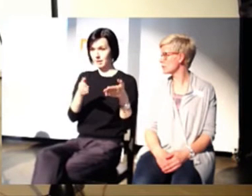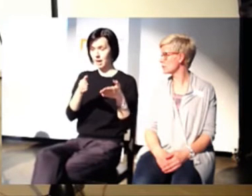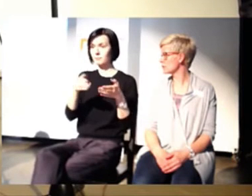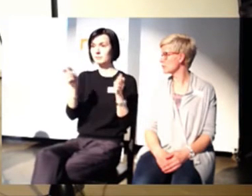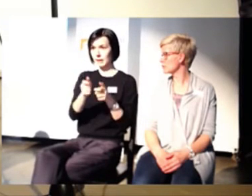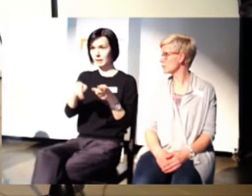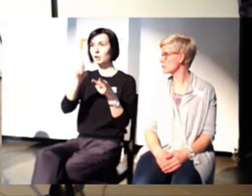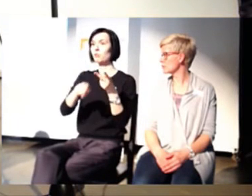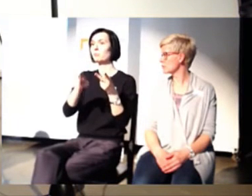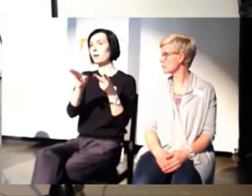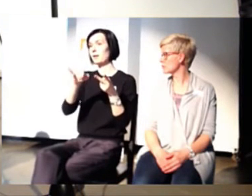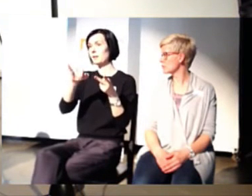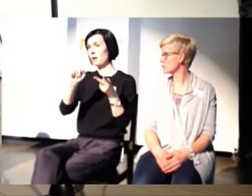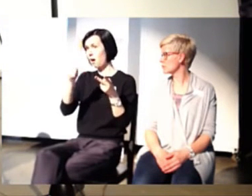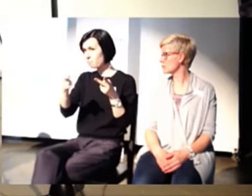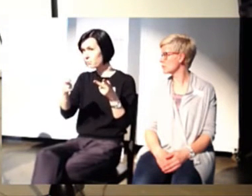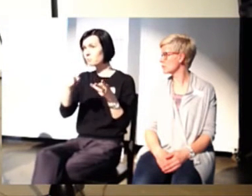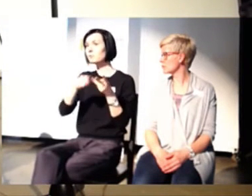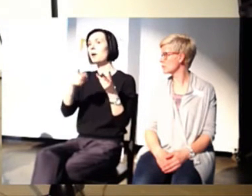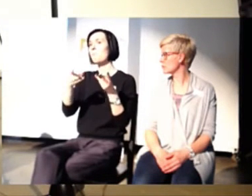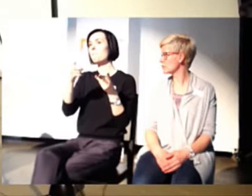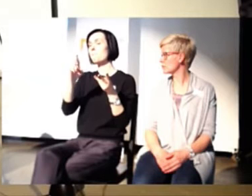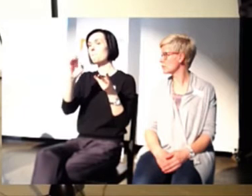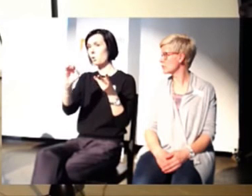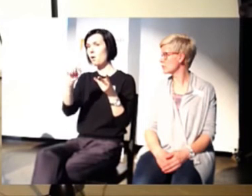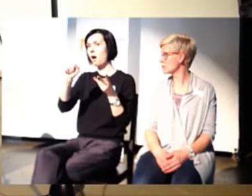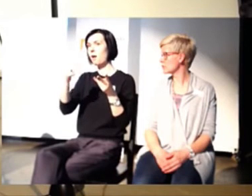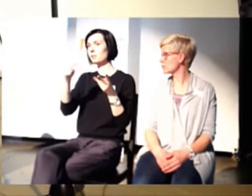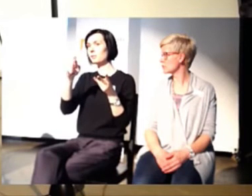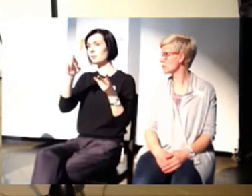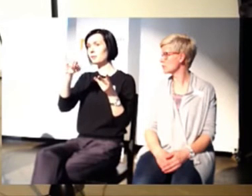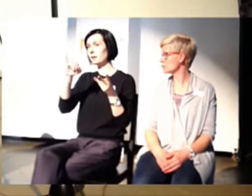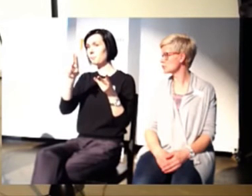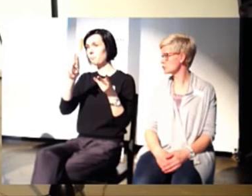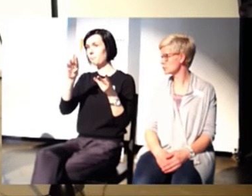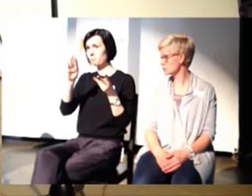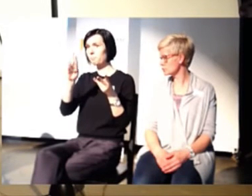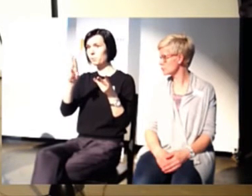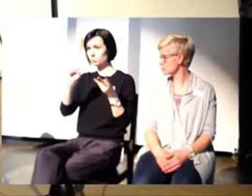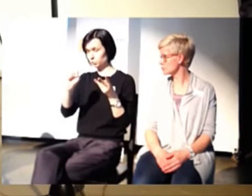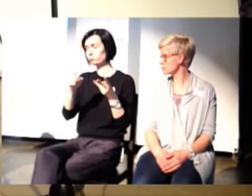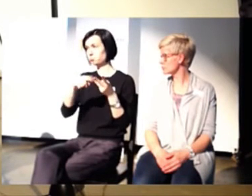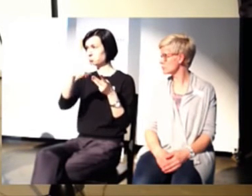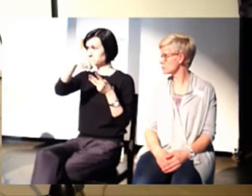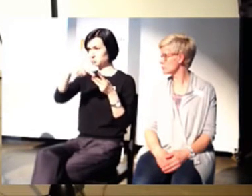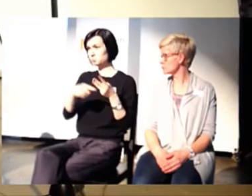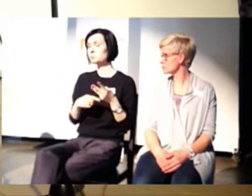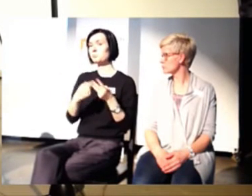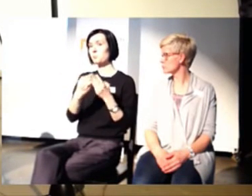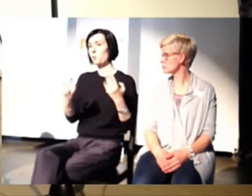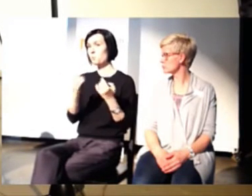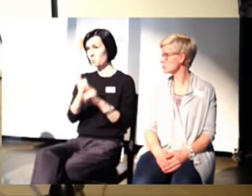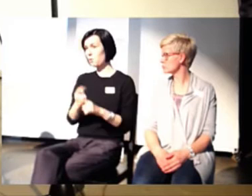ovia ja Arttivuus on myös ollut tässä mukana, että aika hyvä tiivis, että